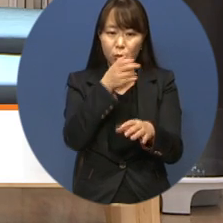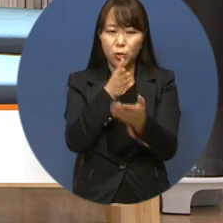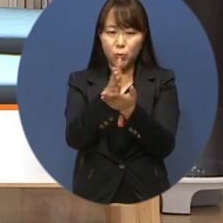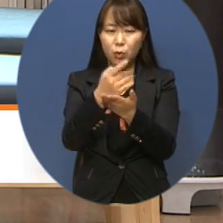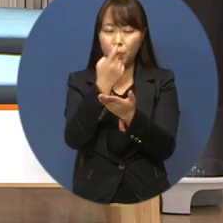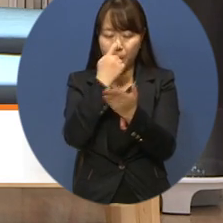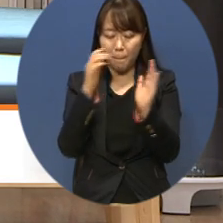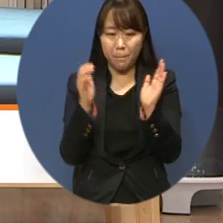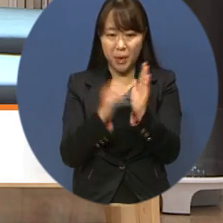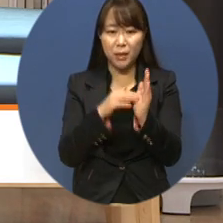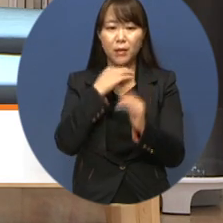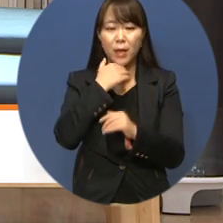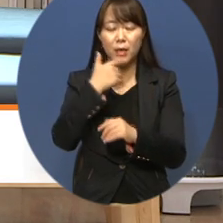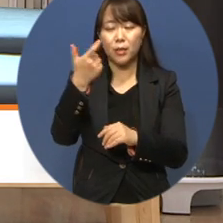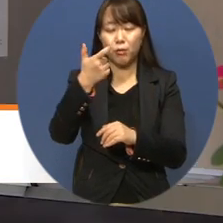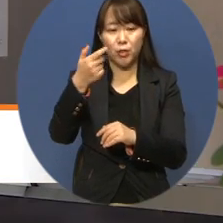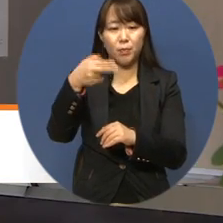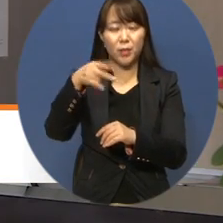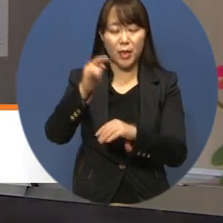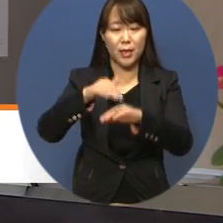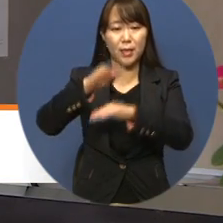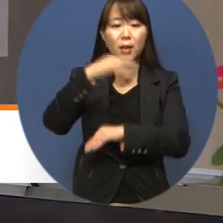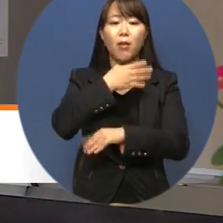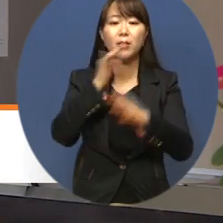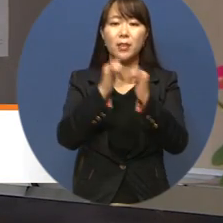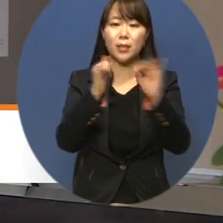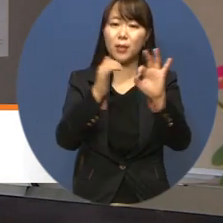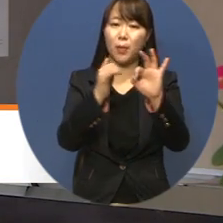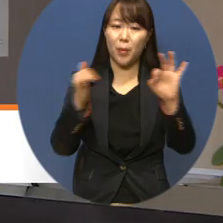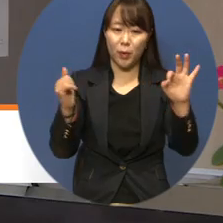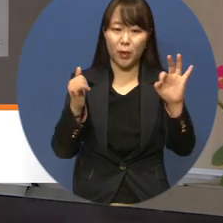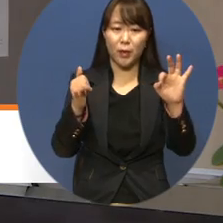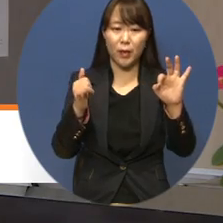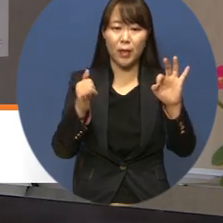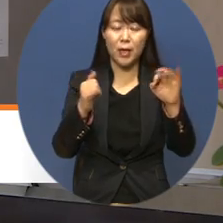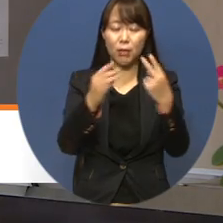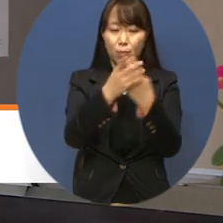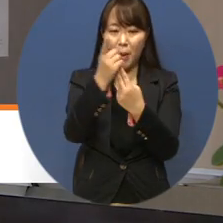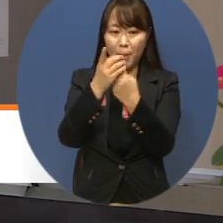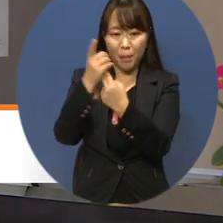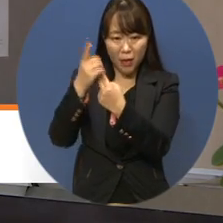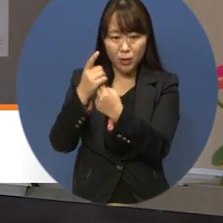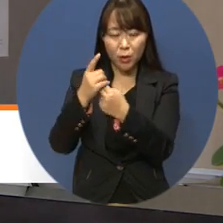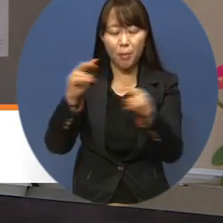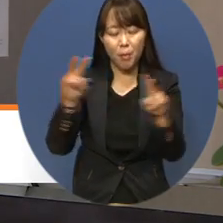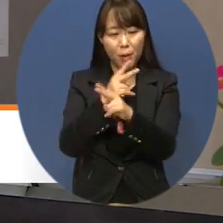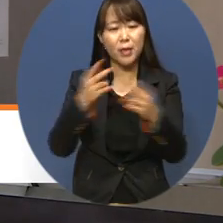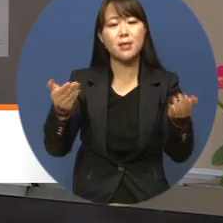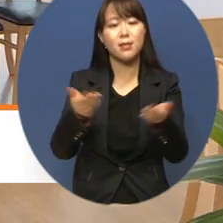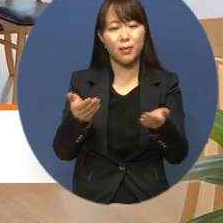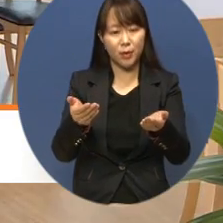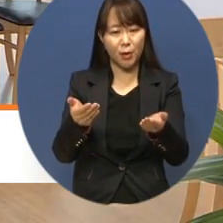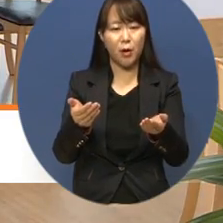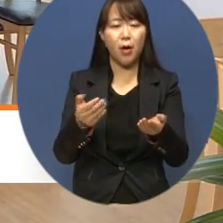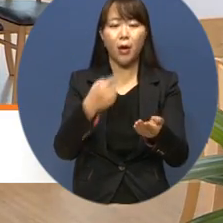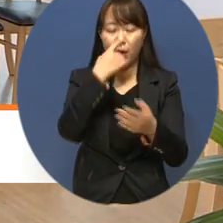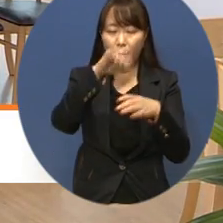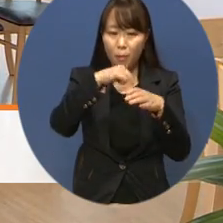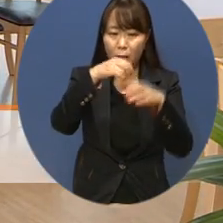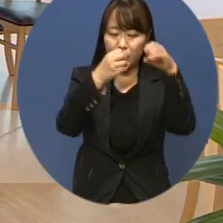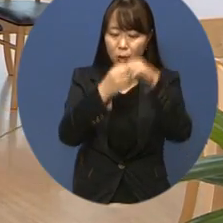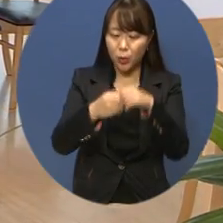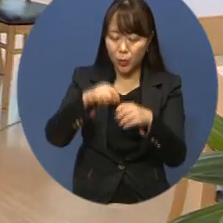전문적인 교육을 받은 만 60세 이상의 노인 10명이 2인 1조로 교대로 근무하면서 커피와